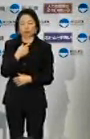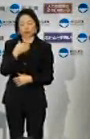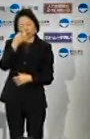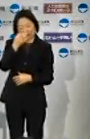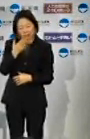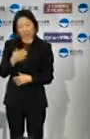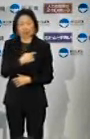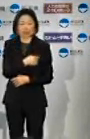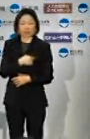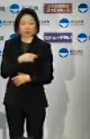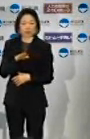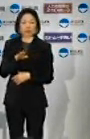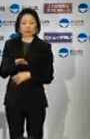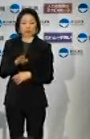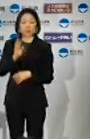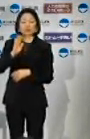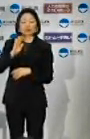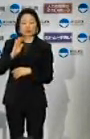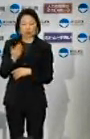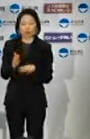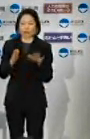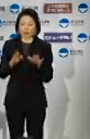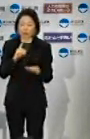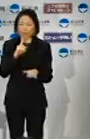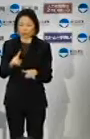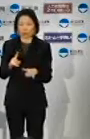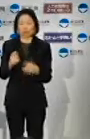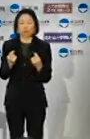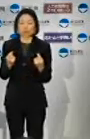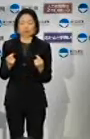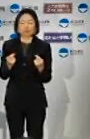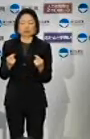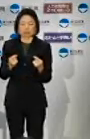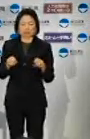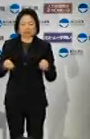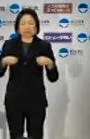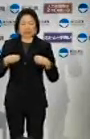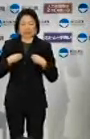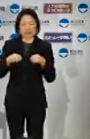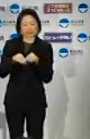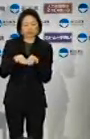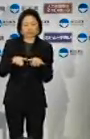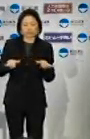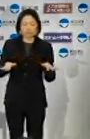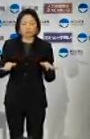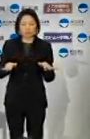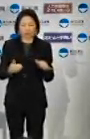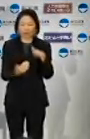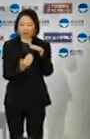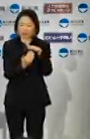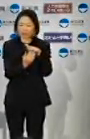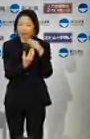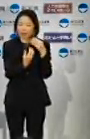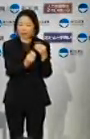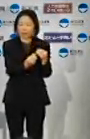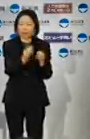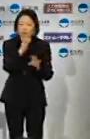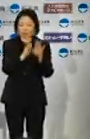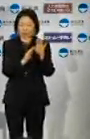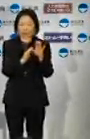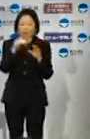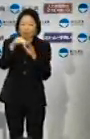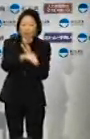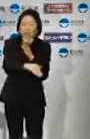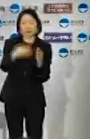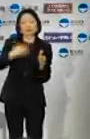持ちがあるんですけれども、ただ今申し上げたように感染の急拡大は抑えられてはいるものの減少にまだいっ